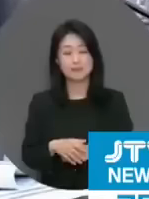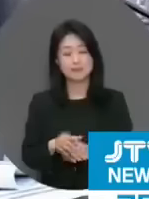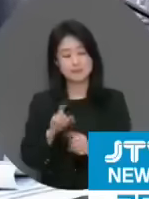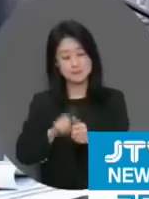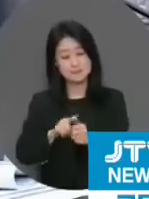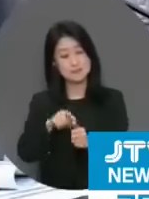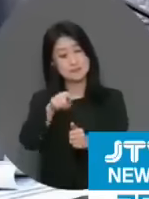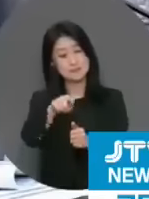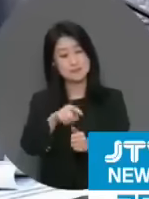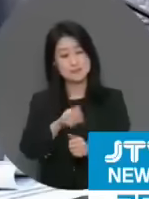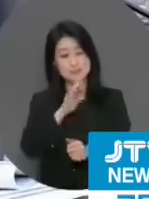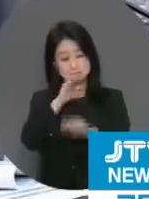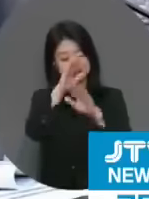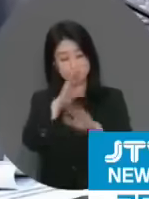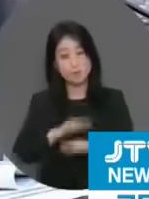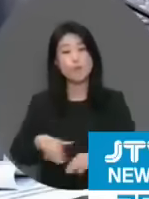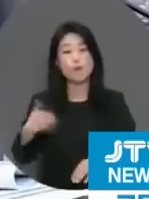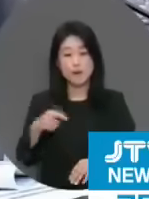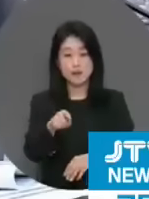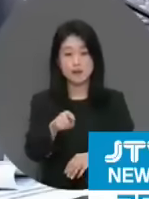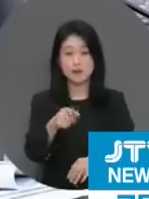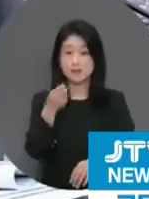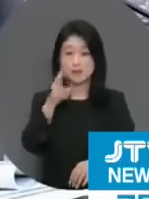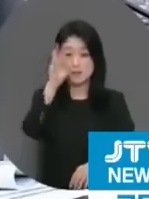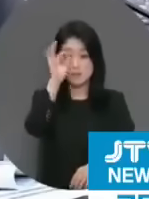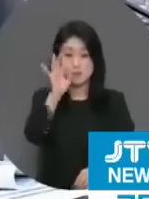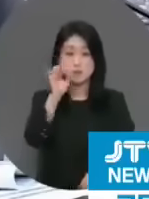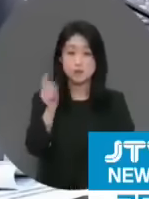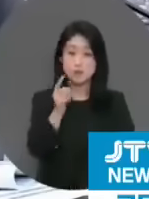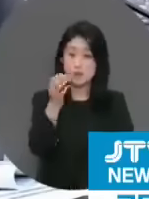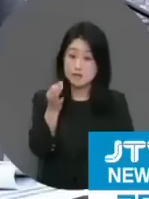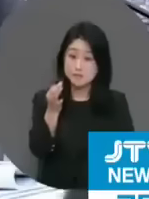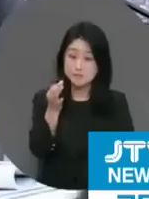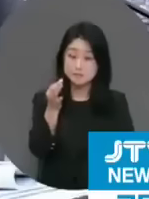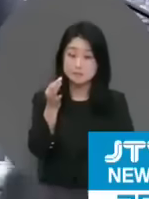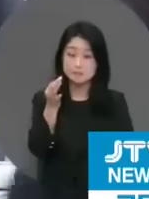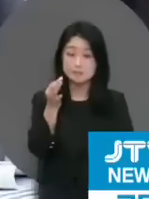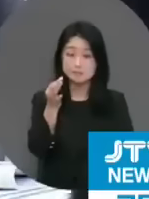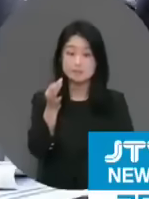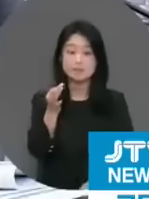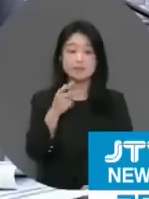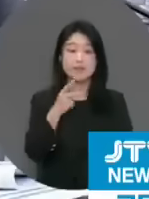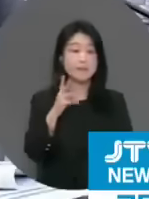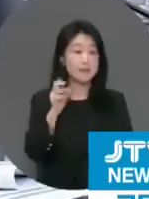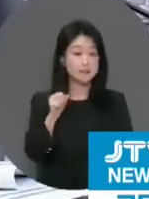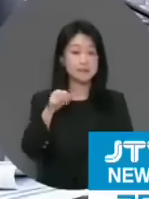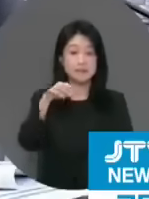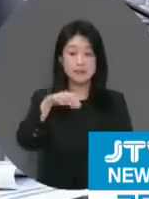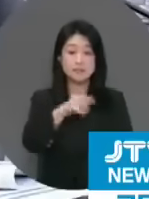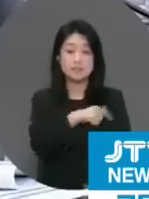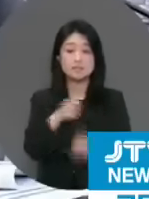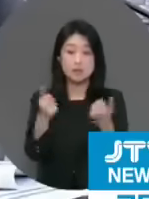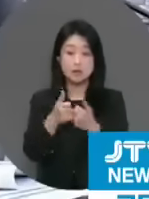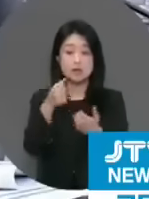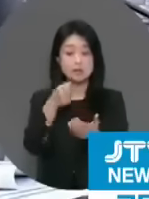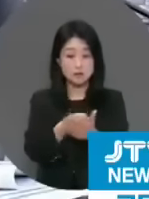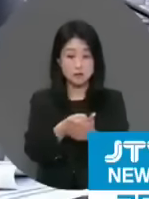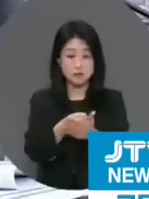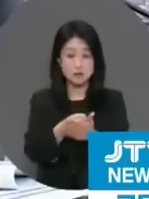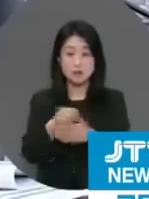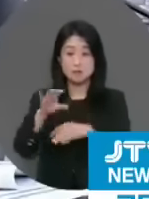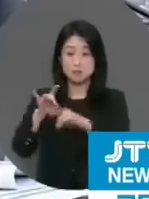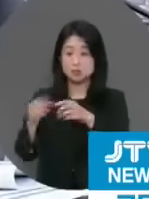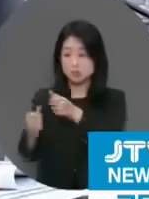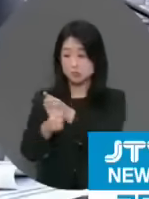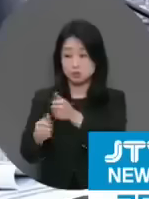그 사실관계를 모른다고 보냐면 텔레비전 수신료 정상안은 KBS에서 이사회에서 처리해서